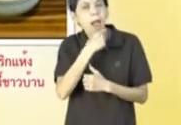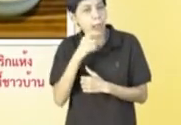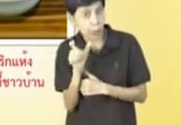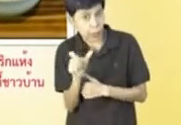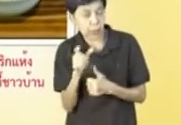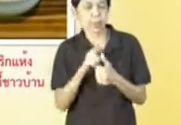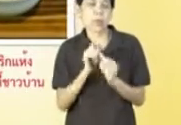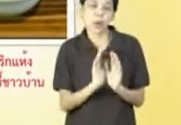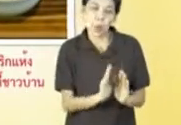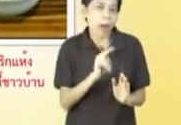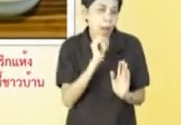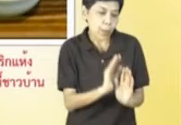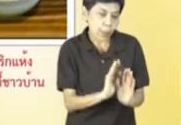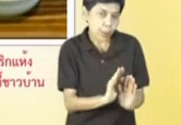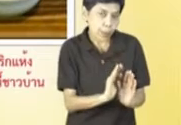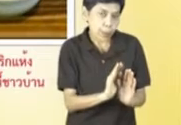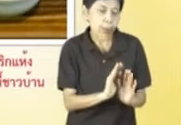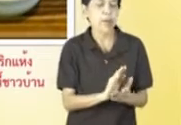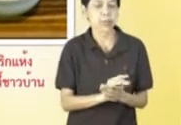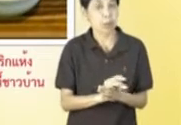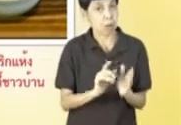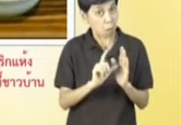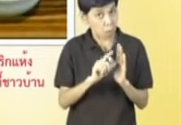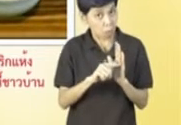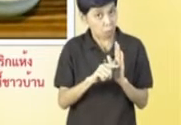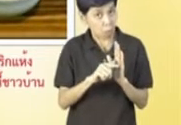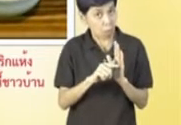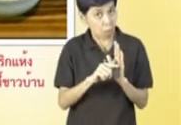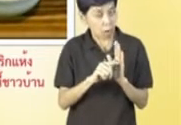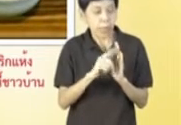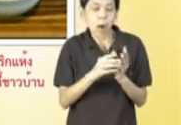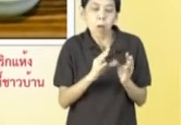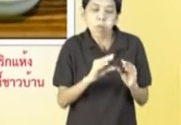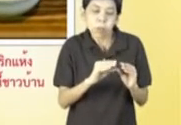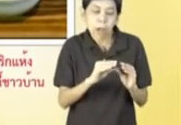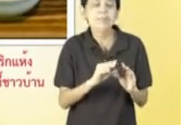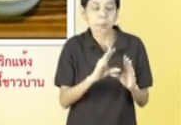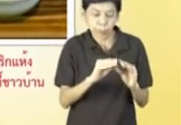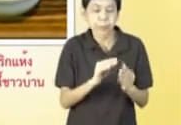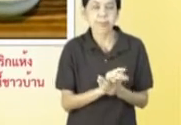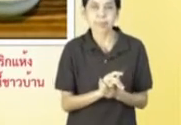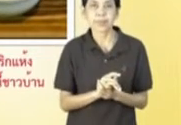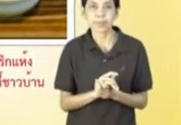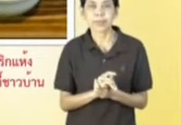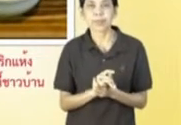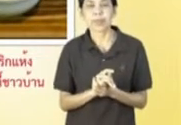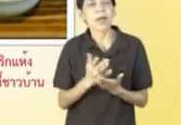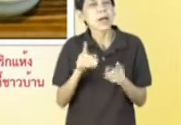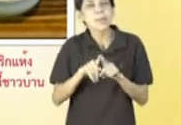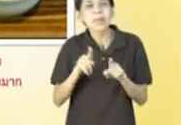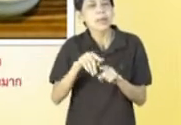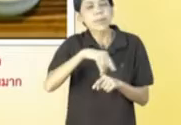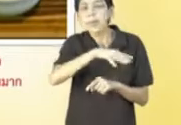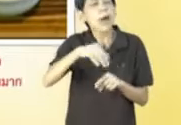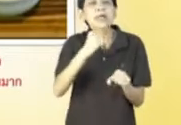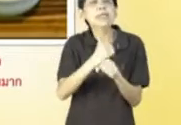หญ่แช่น้ำไว้นะครับ นานไหมคะ ครับก็แช่ให้นิ่มอ่ะครับ แช่ให้นิ่ม นะครับเหมือนกับพวกชาวบ้